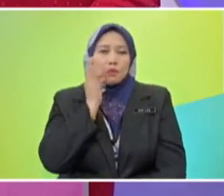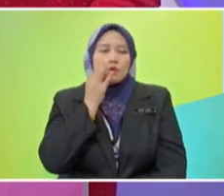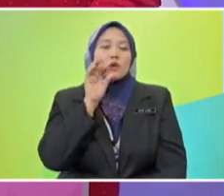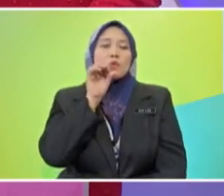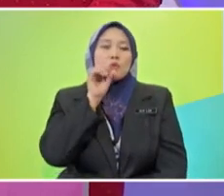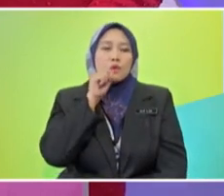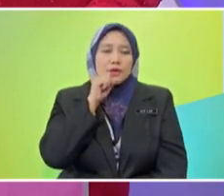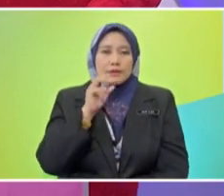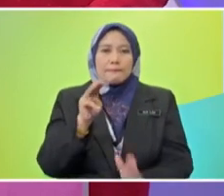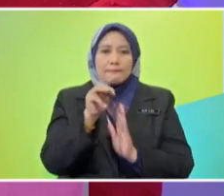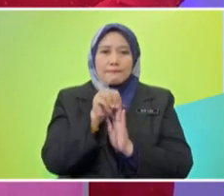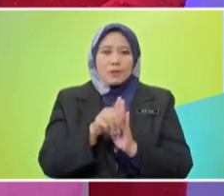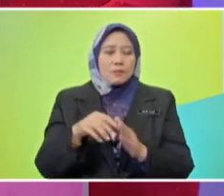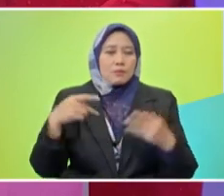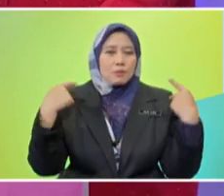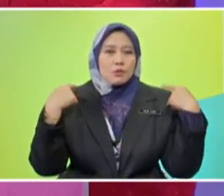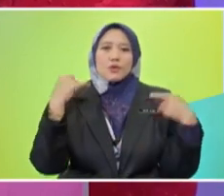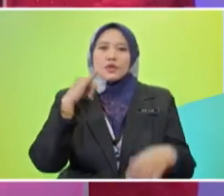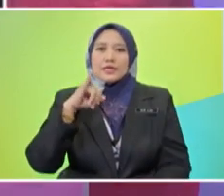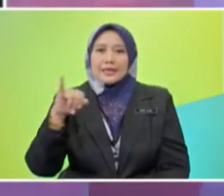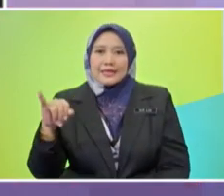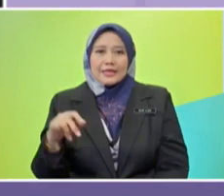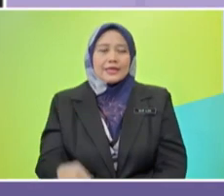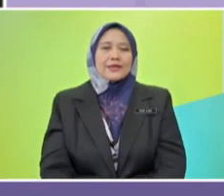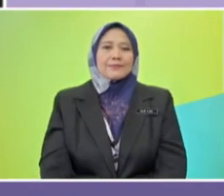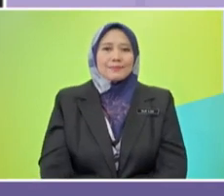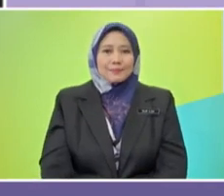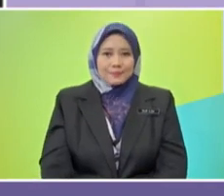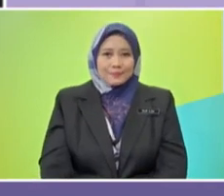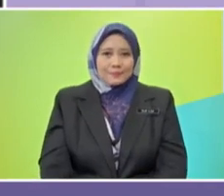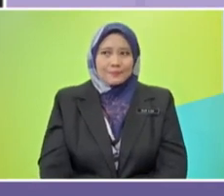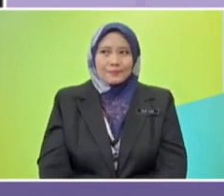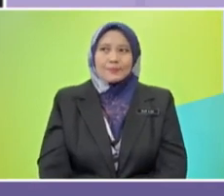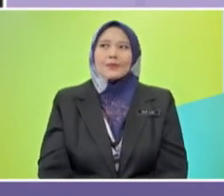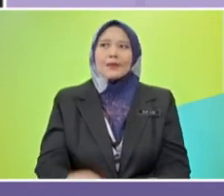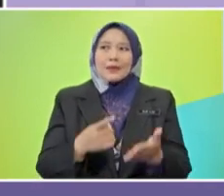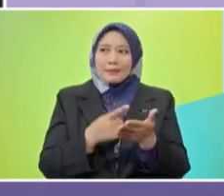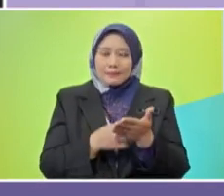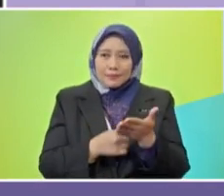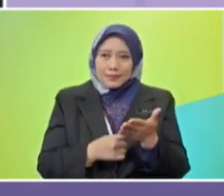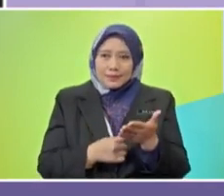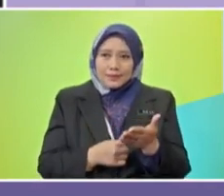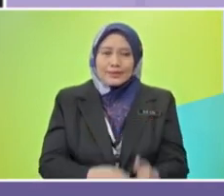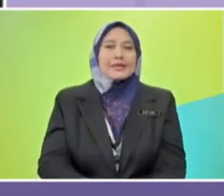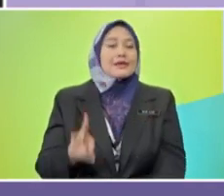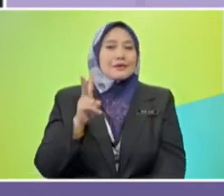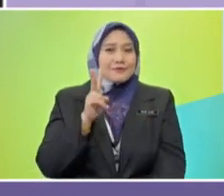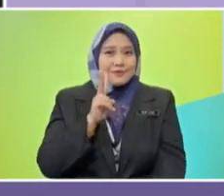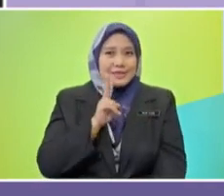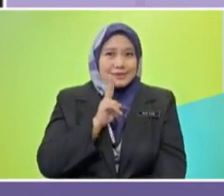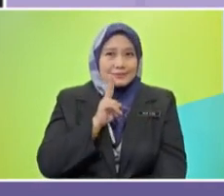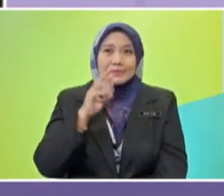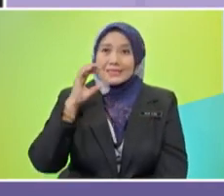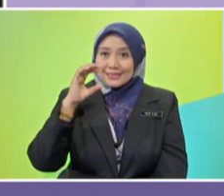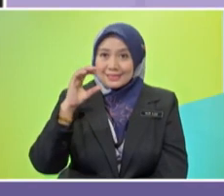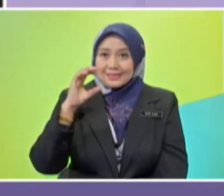Anak-anak cikgu setujukah dengan ayat cikgu tadi? Macam mana? Setuju tak? Setuju ke? Setuju. Alisha dengan Amni.